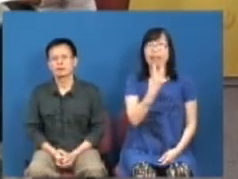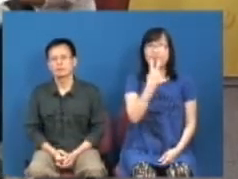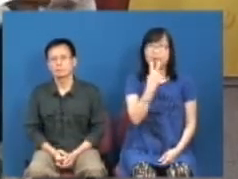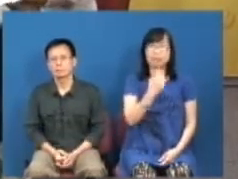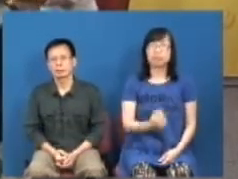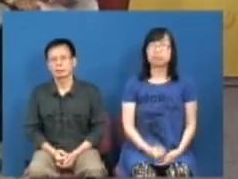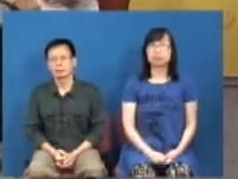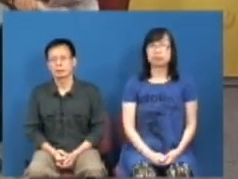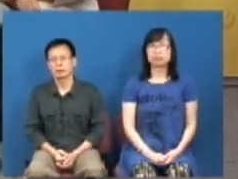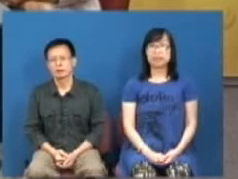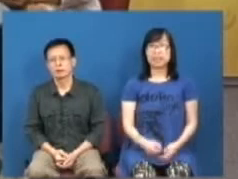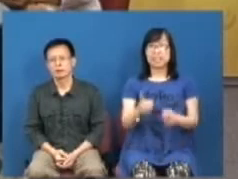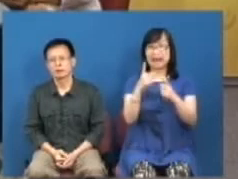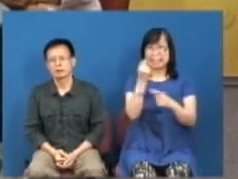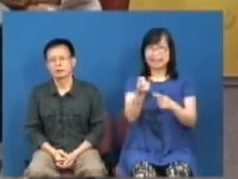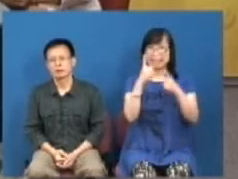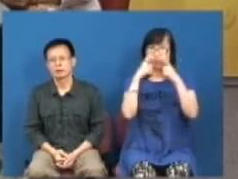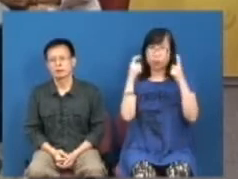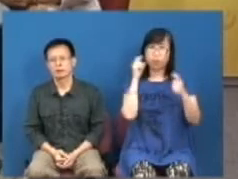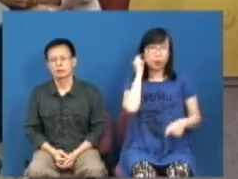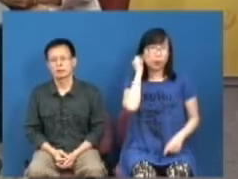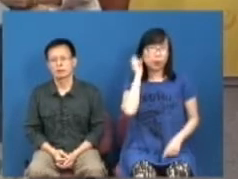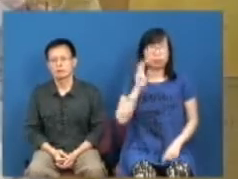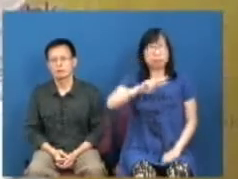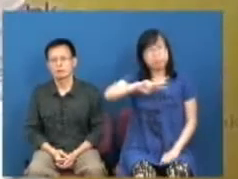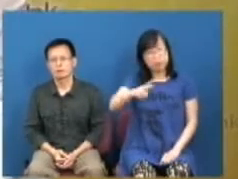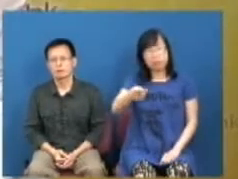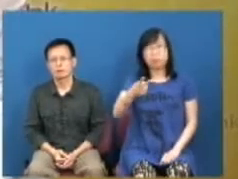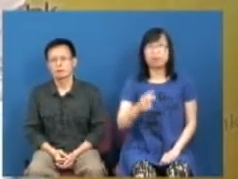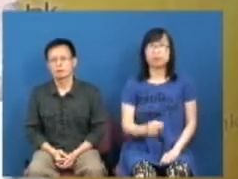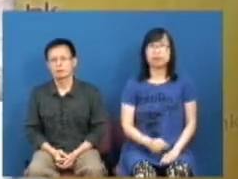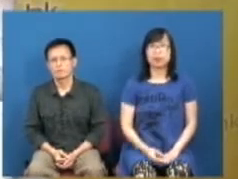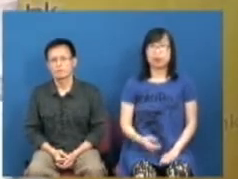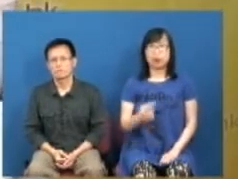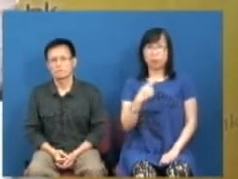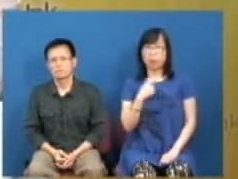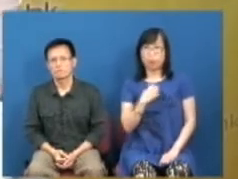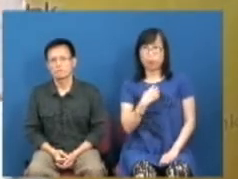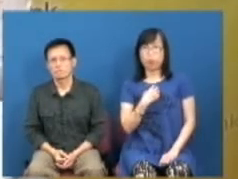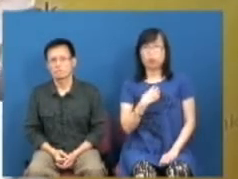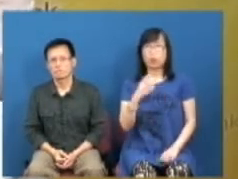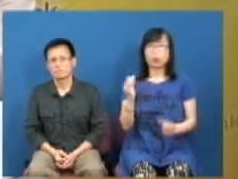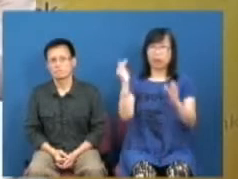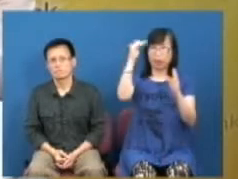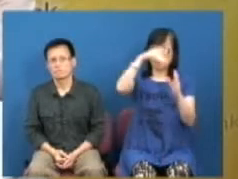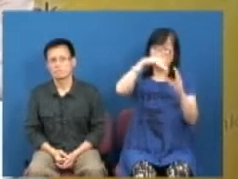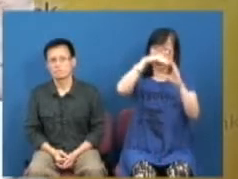咩小龍女嚟㗎呢啲岩洞咁啊。調翻轉就我反而就覺得岩洞呢、這